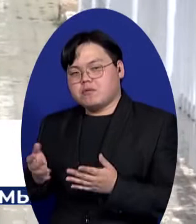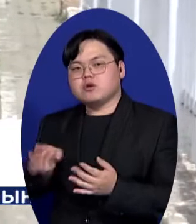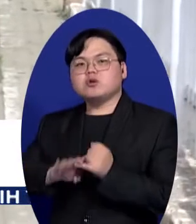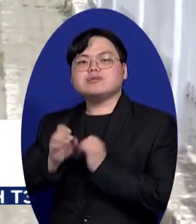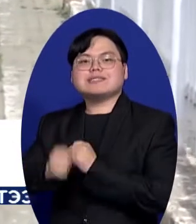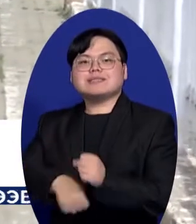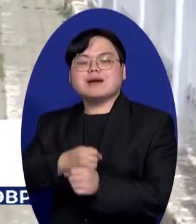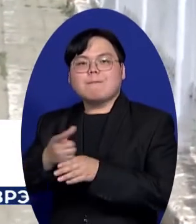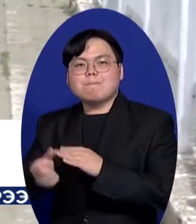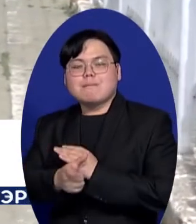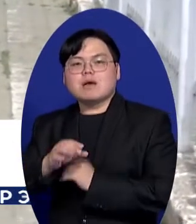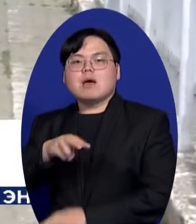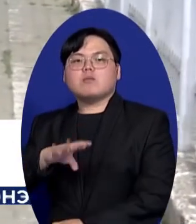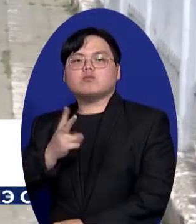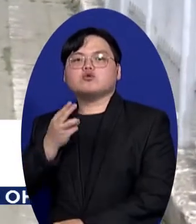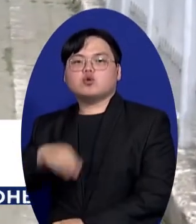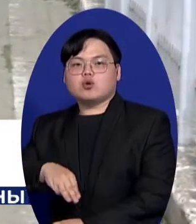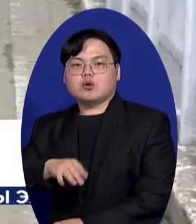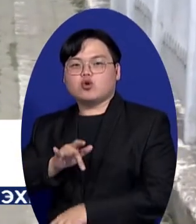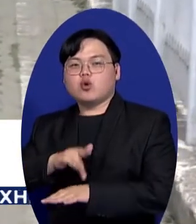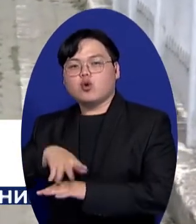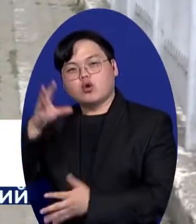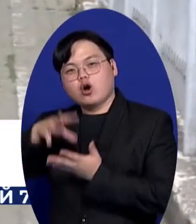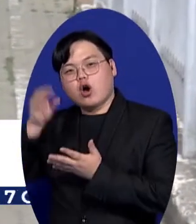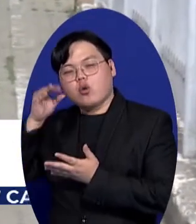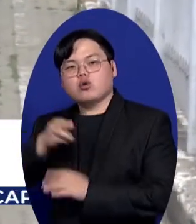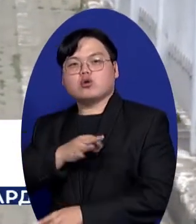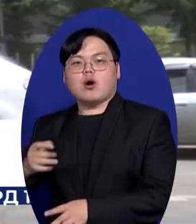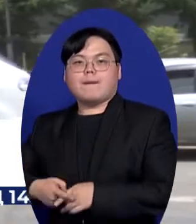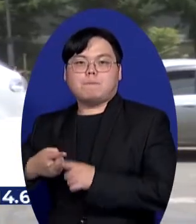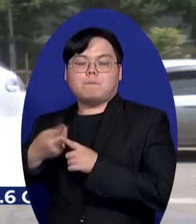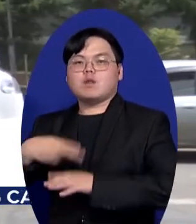сүүлийн жилүүдэд мэрэгжил сургалт үйлдвэрлэлийн төвд суралцах оюутны тоорс нэмэгдэж